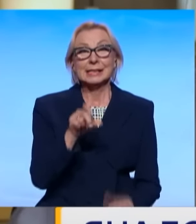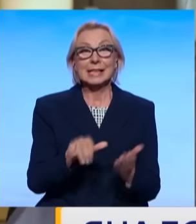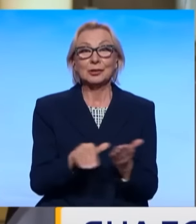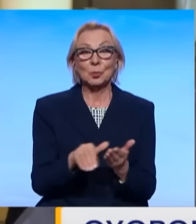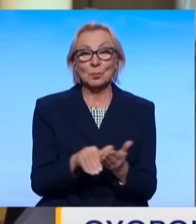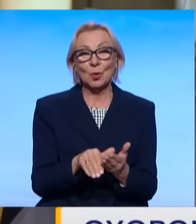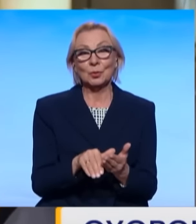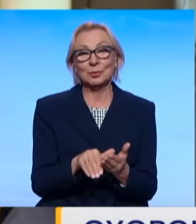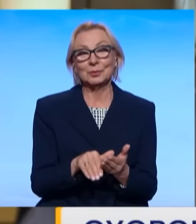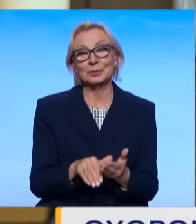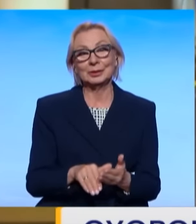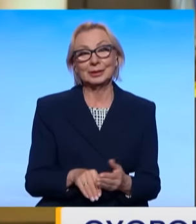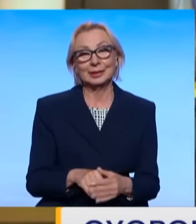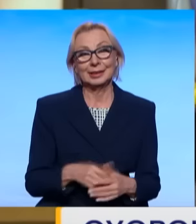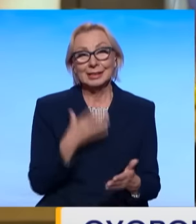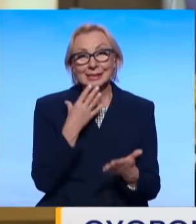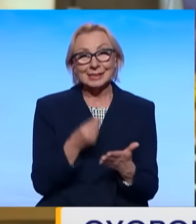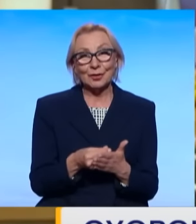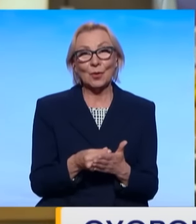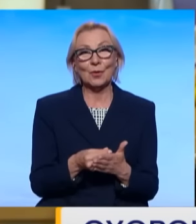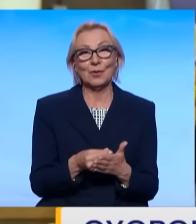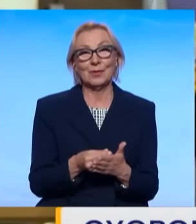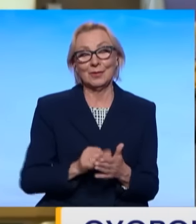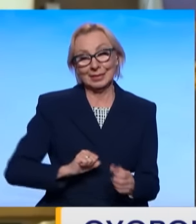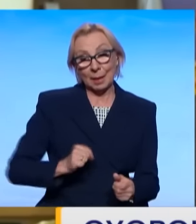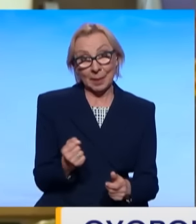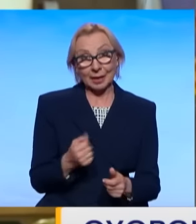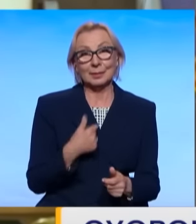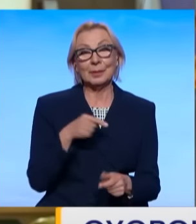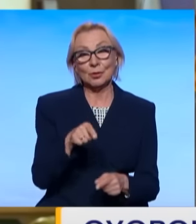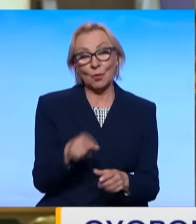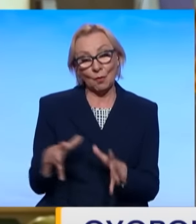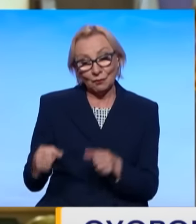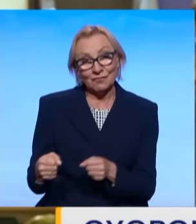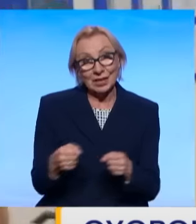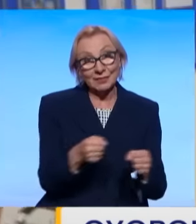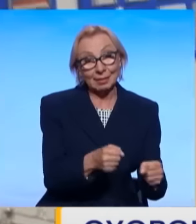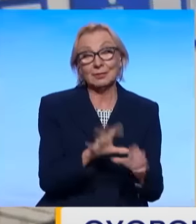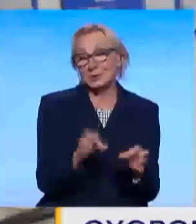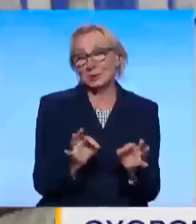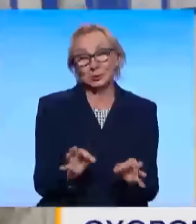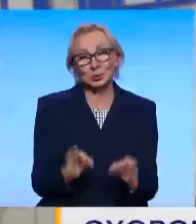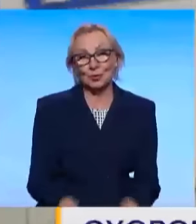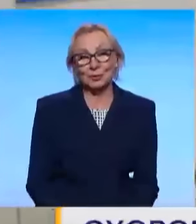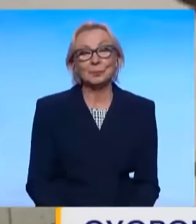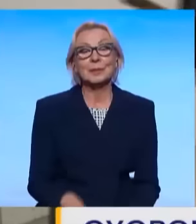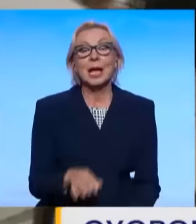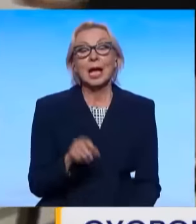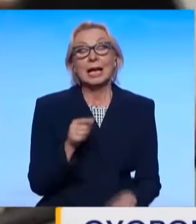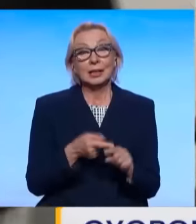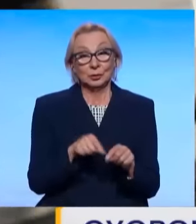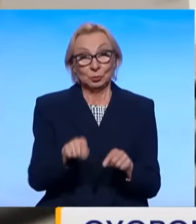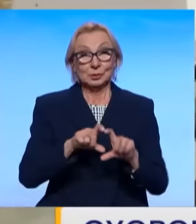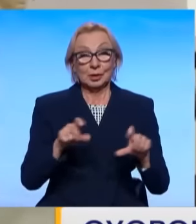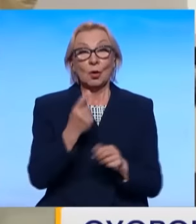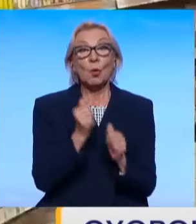допомогою, повторюсь, що свого напарника, ми його вивели і все чудово. З цієї мережі супермаркетів